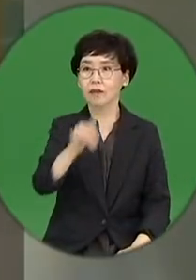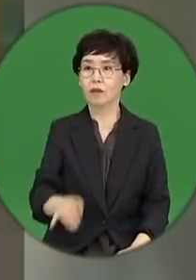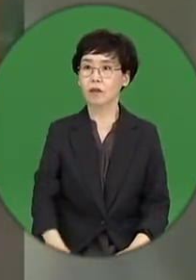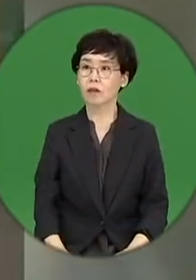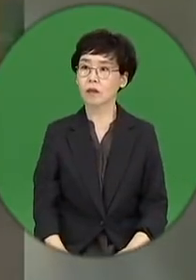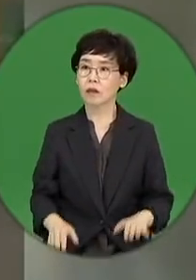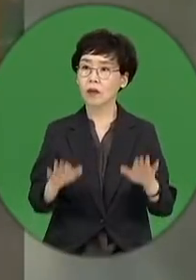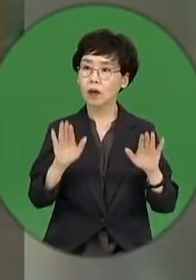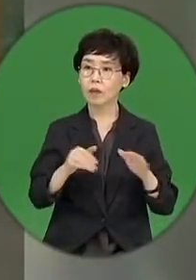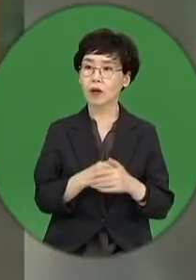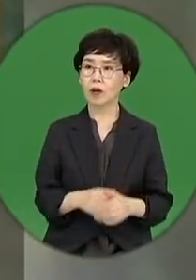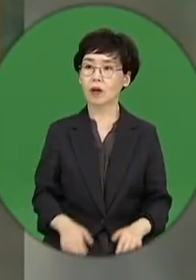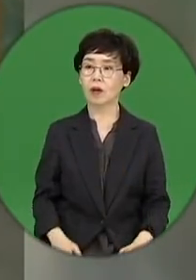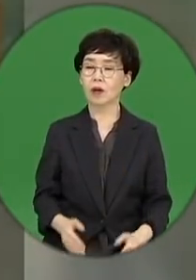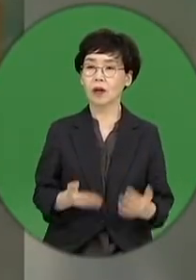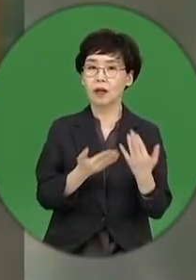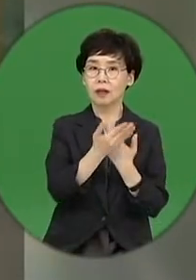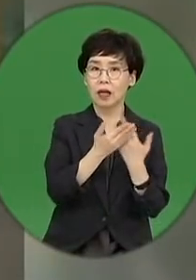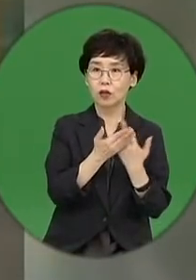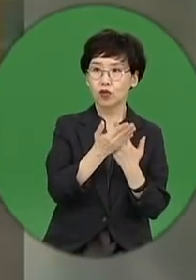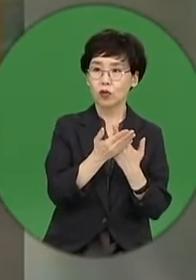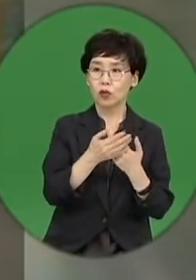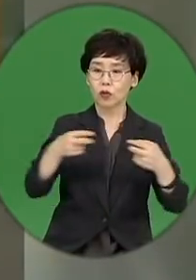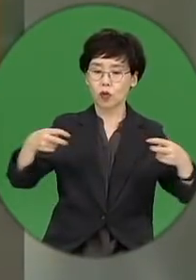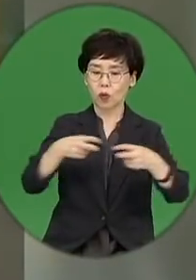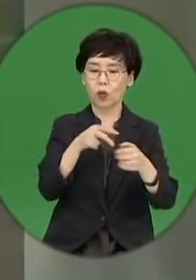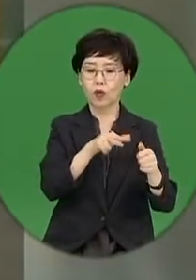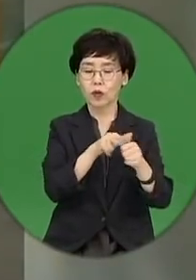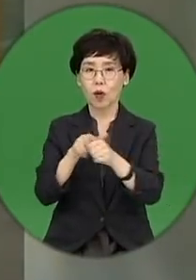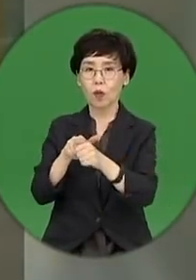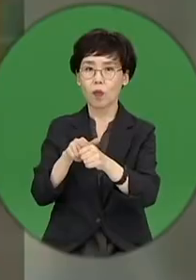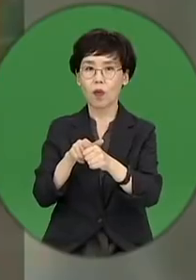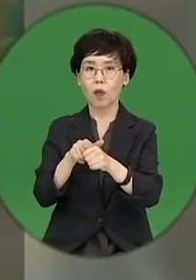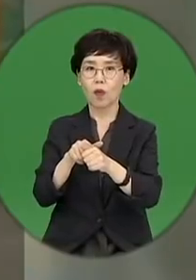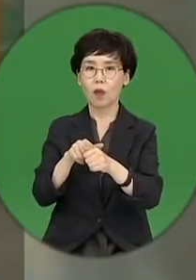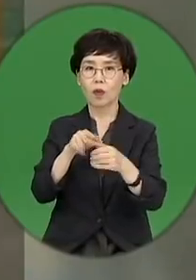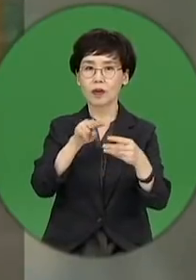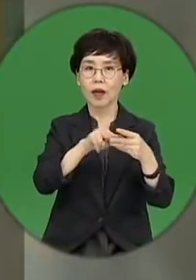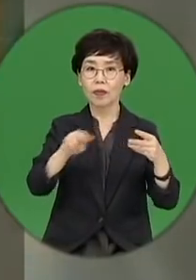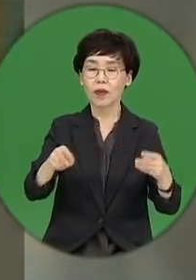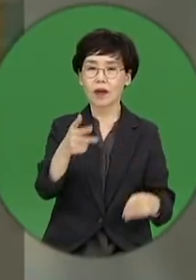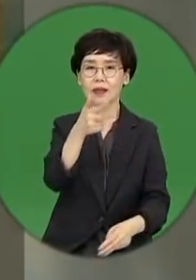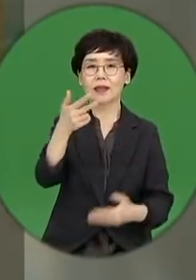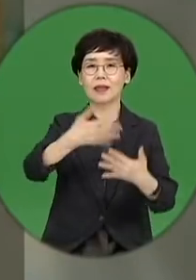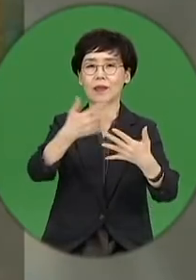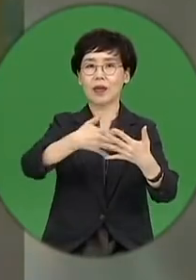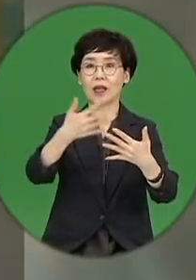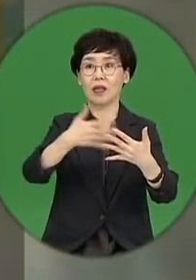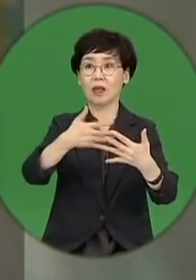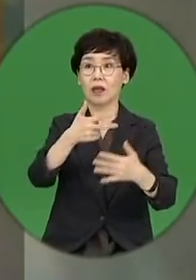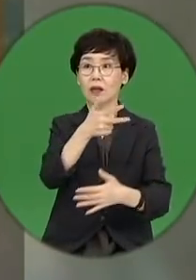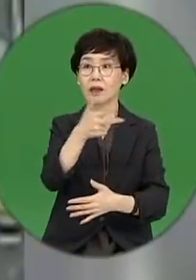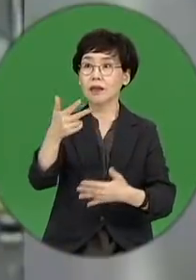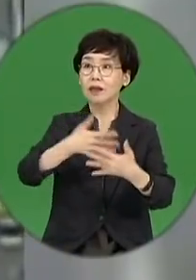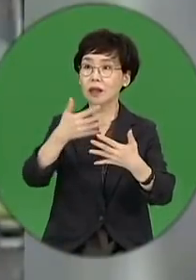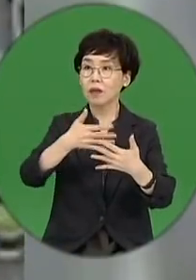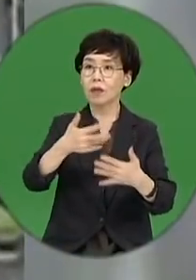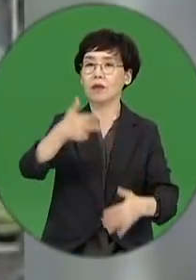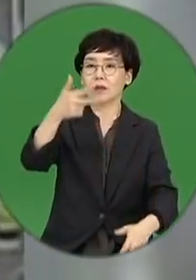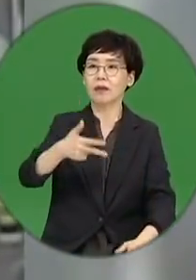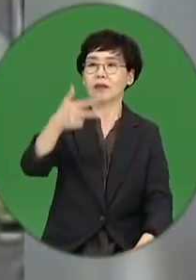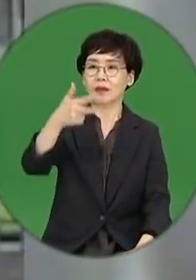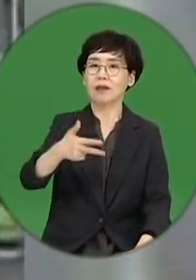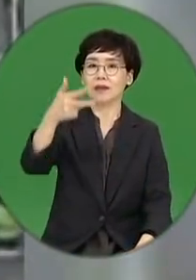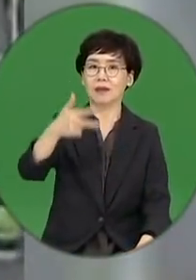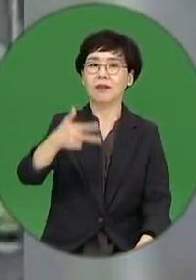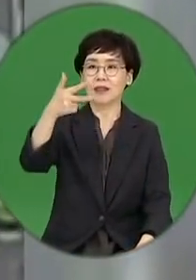예, 이번에는 저희가 제주 교통정보센터에서 CCTV를 한번 찾아봤습니다. 네. 그 CCTV 자체가 지금 굉장히 흔들리고 있는